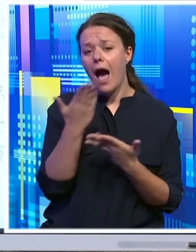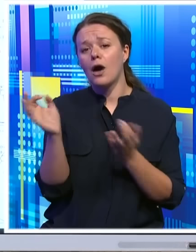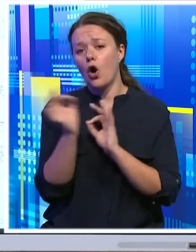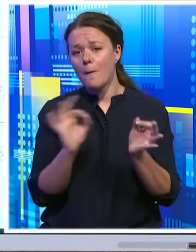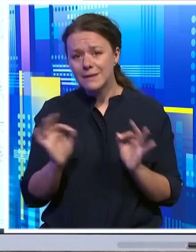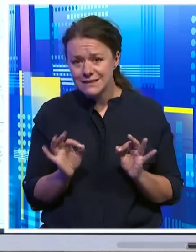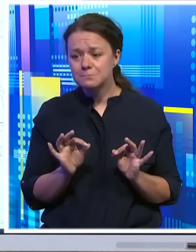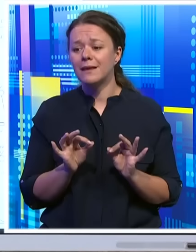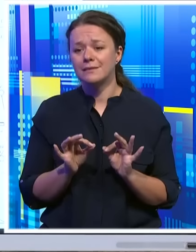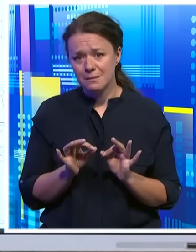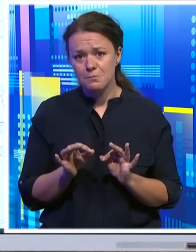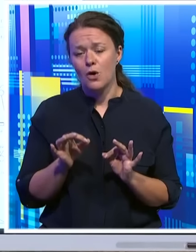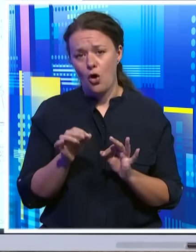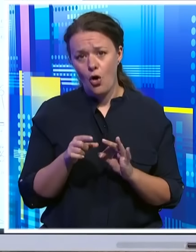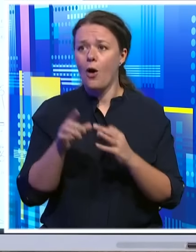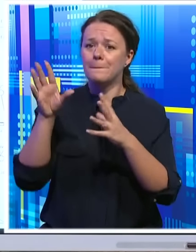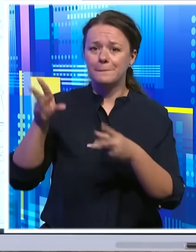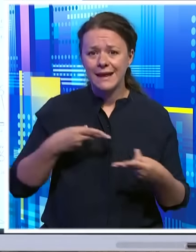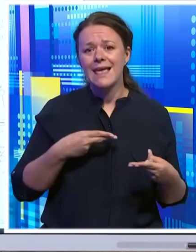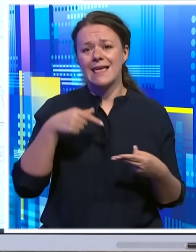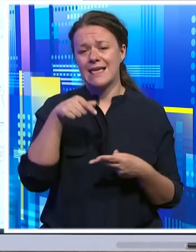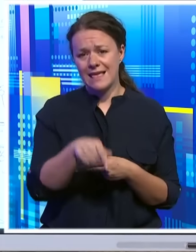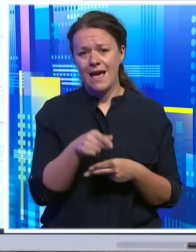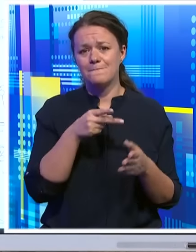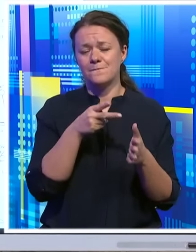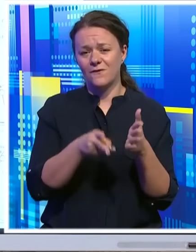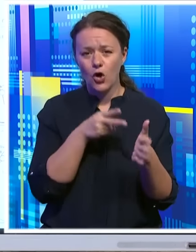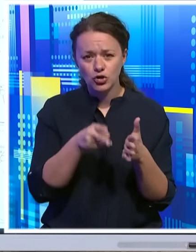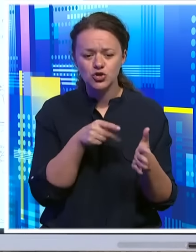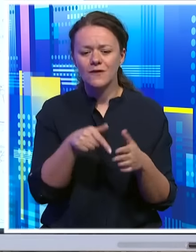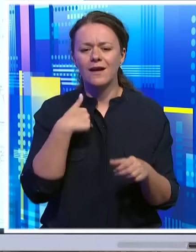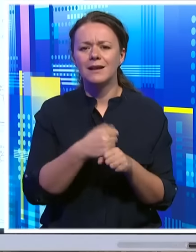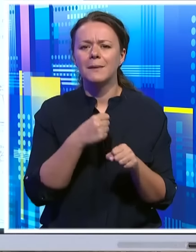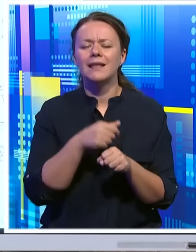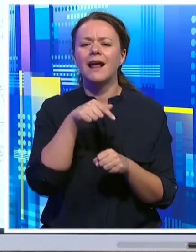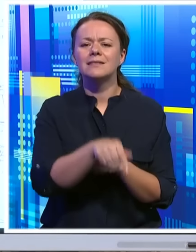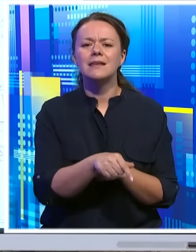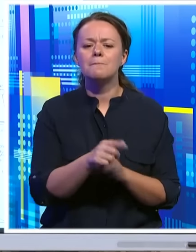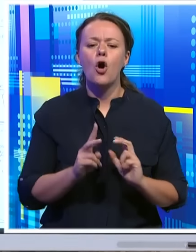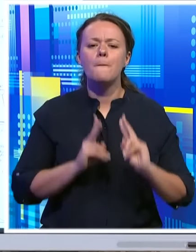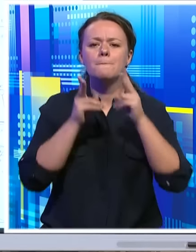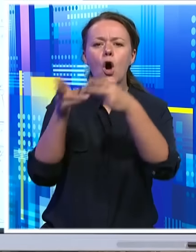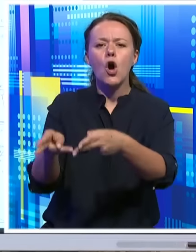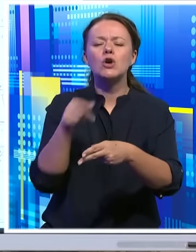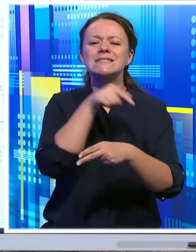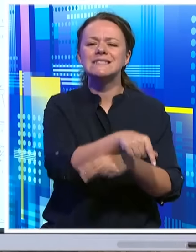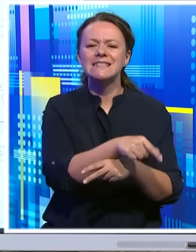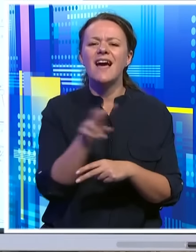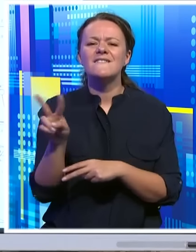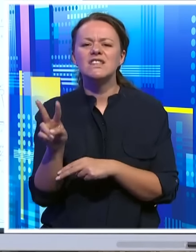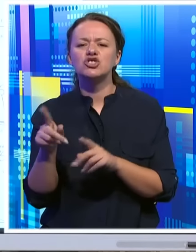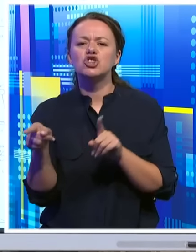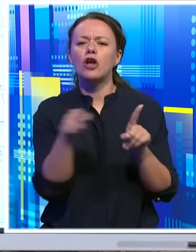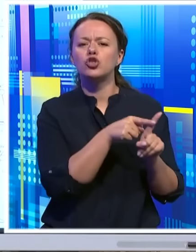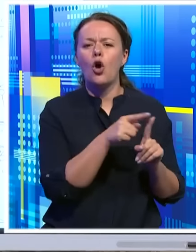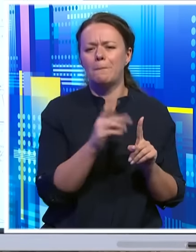prijem vozova, jer tu ćemo morati da radimo uskoro sektor C, most preko Vinče, kod Vinče preko Dunava, dakle još milijardu i po,